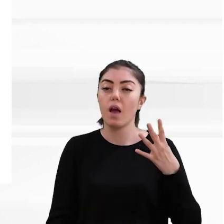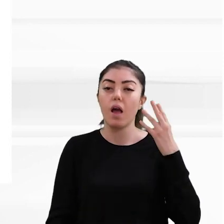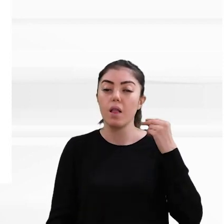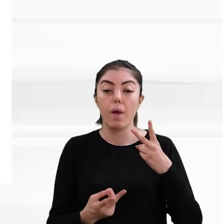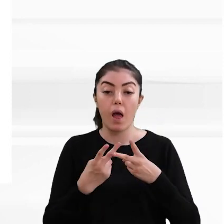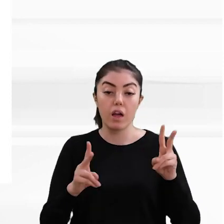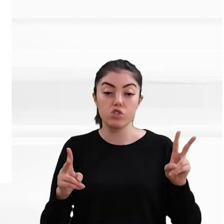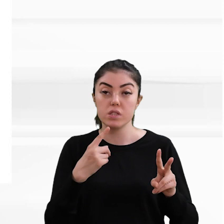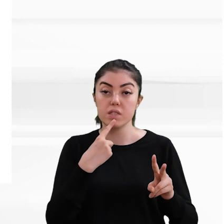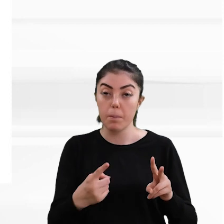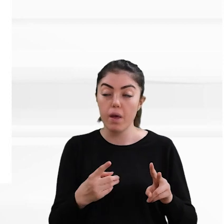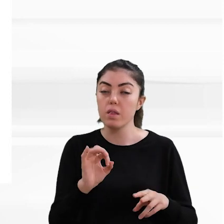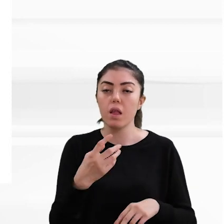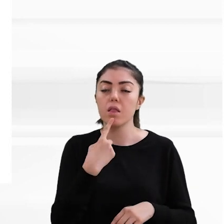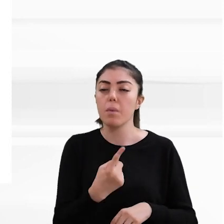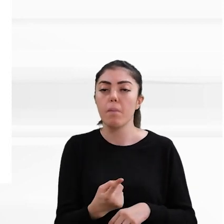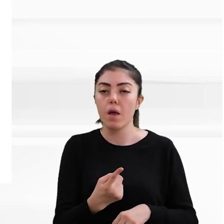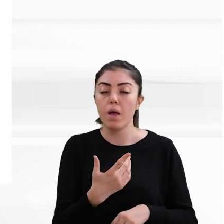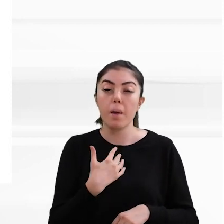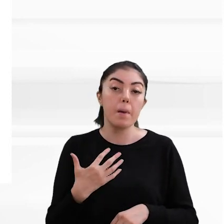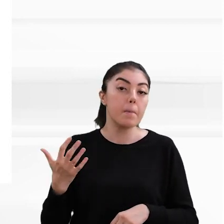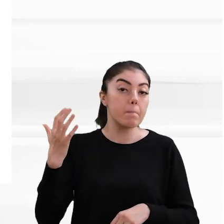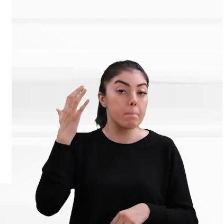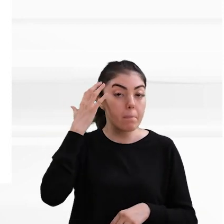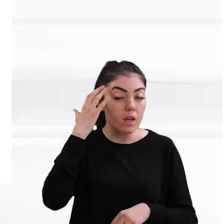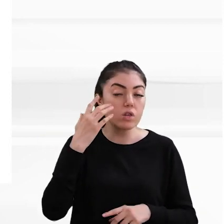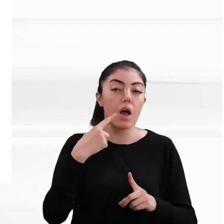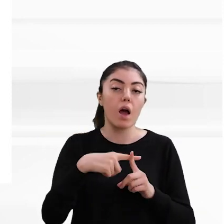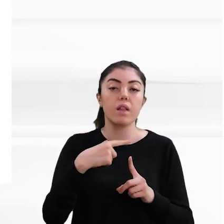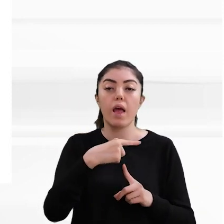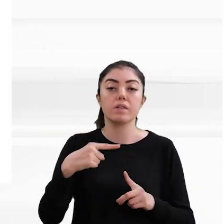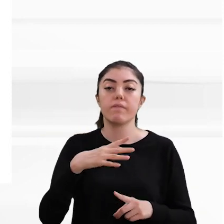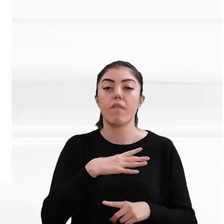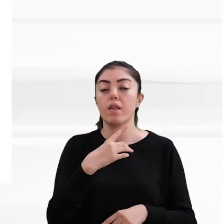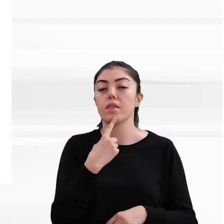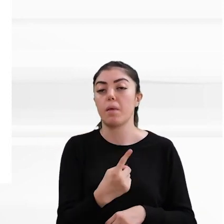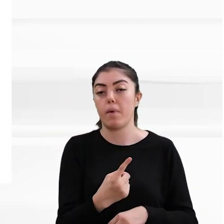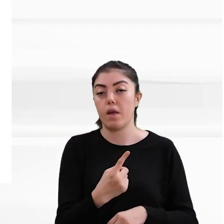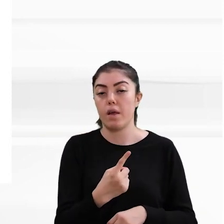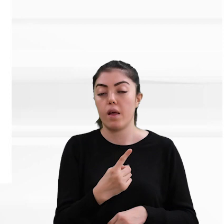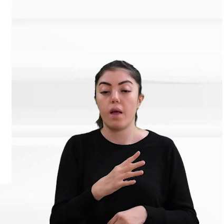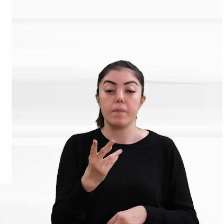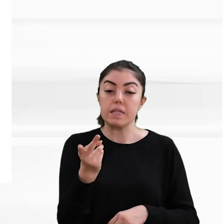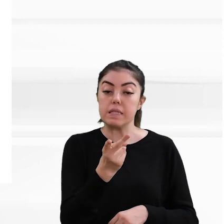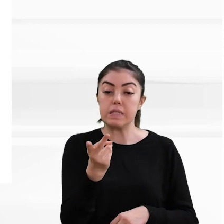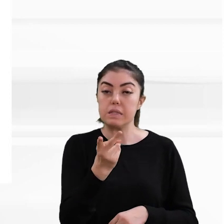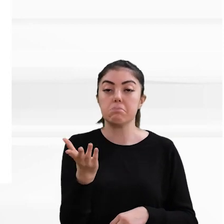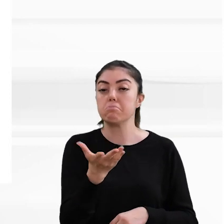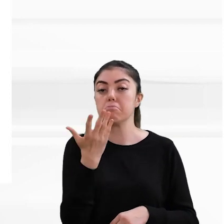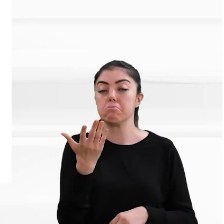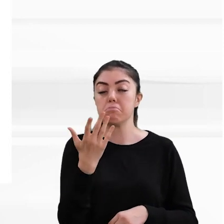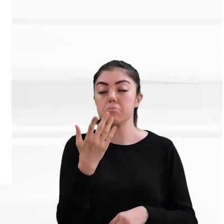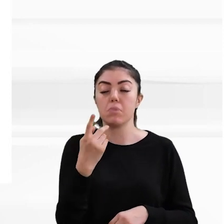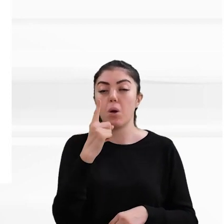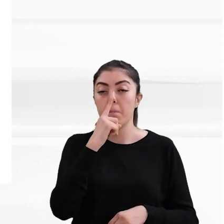Elektroskoplarımızın yaprakları açıksa bu ne anlama gelir? Elektroskoplarımız başlangıçta yüklü anlamına gelir. Bu